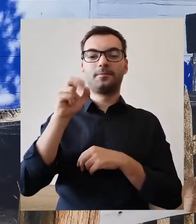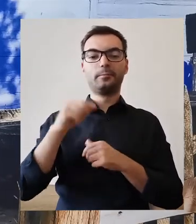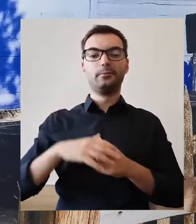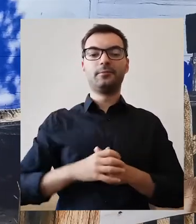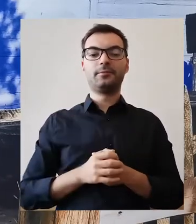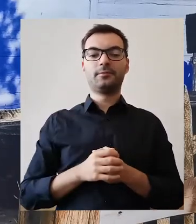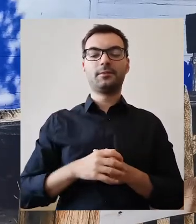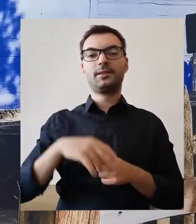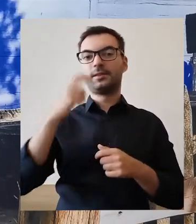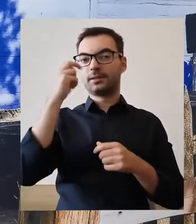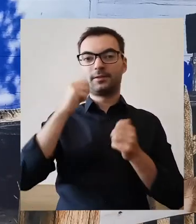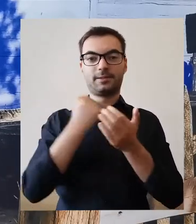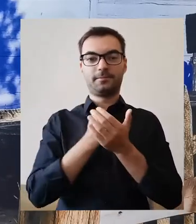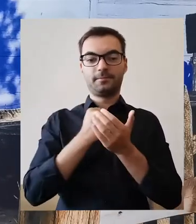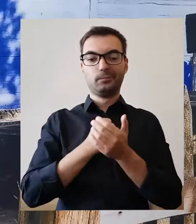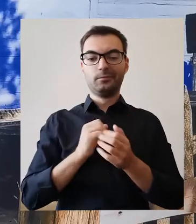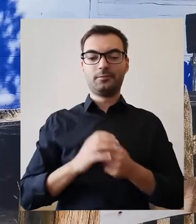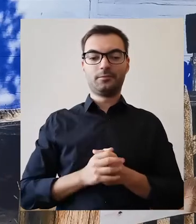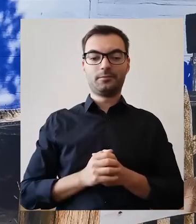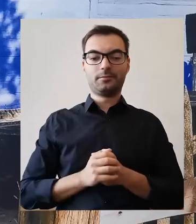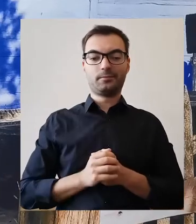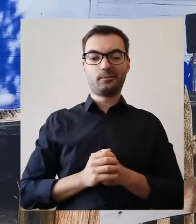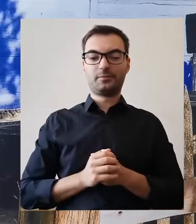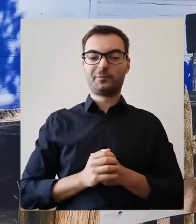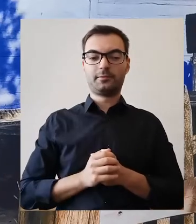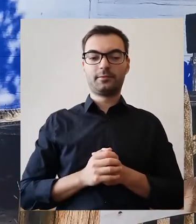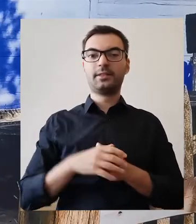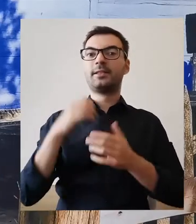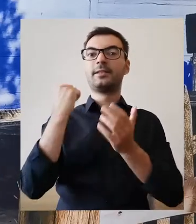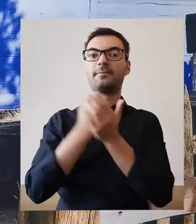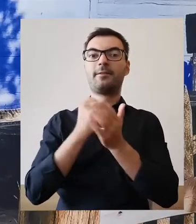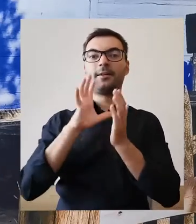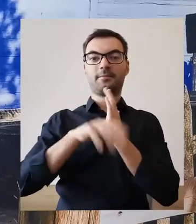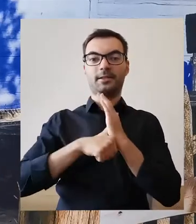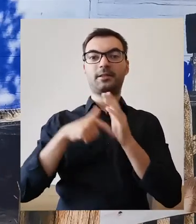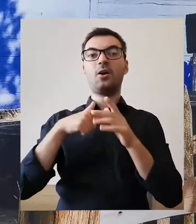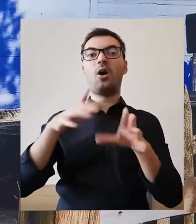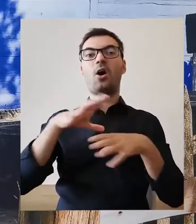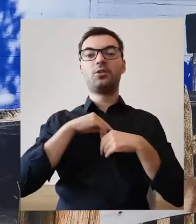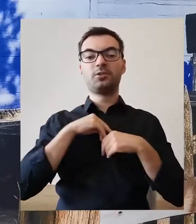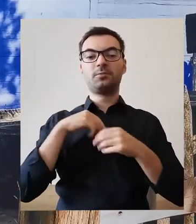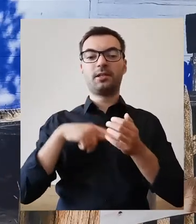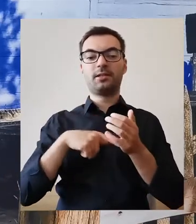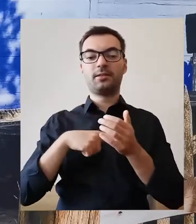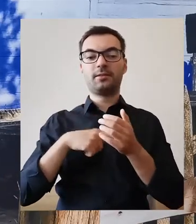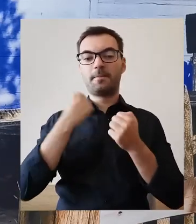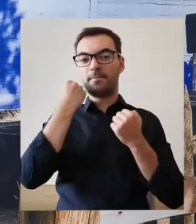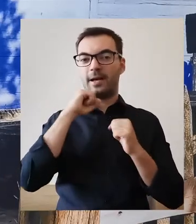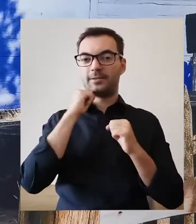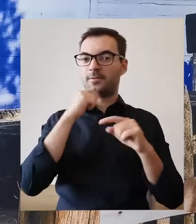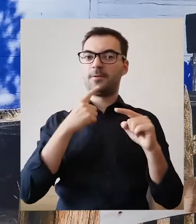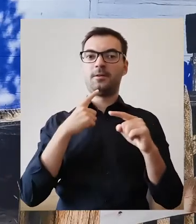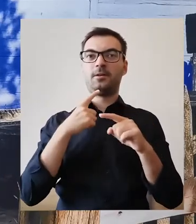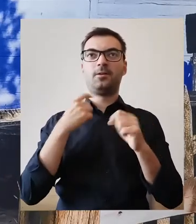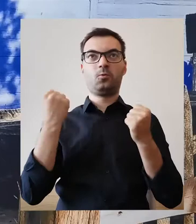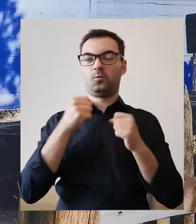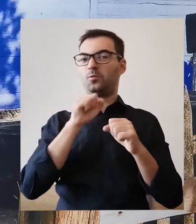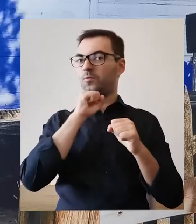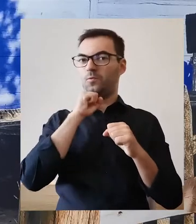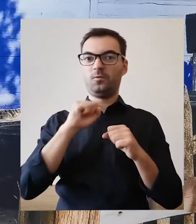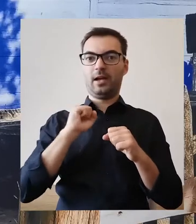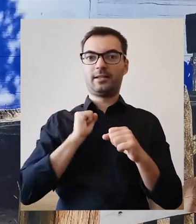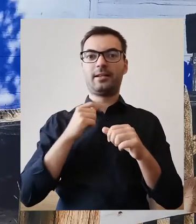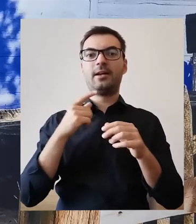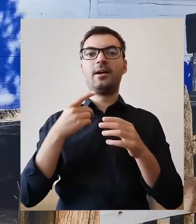ciekawa sprawa otrzymujemy otrzymało z prawami miejskimi bardzo bardzo pozytywne przywileje 2